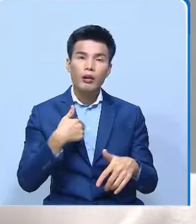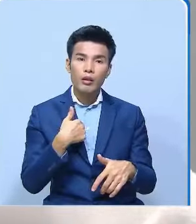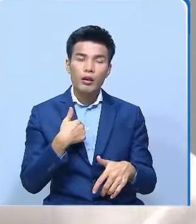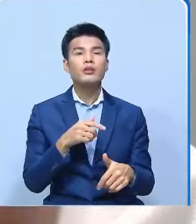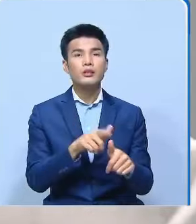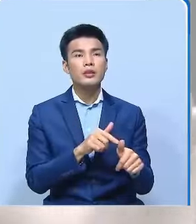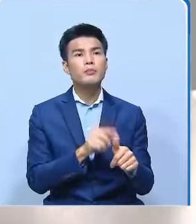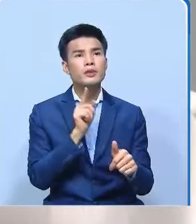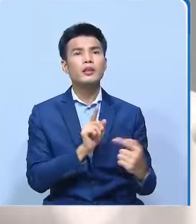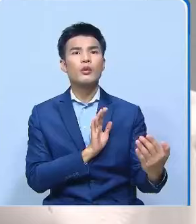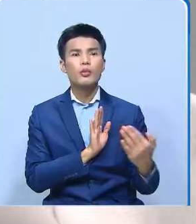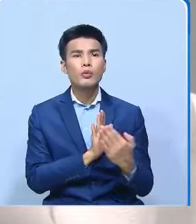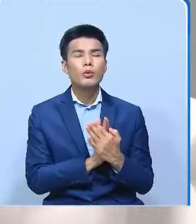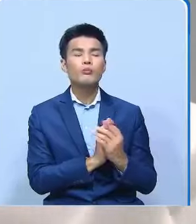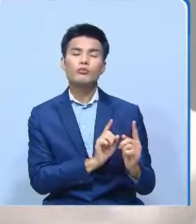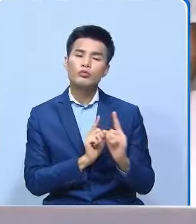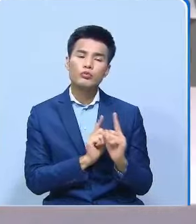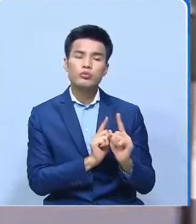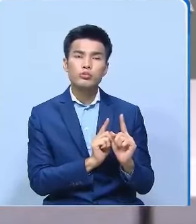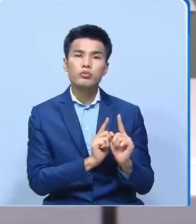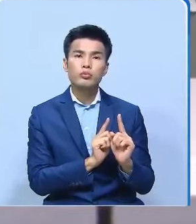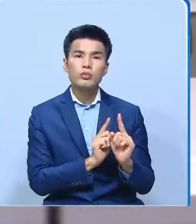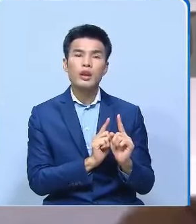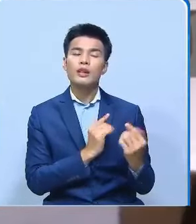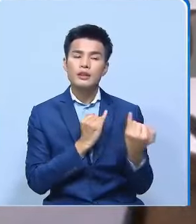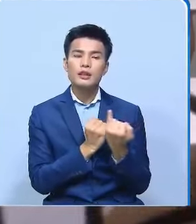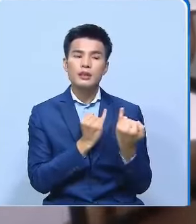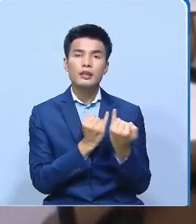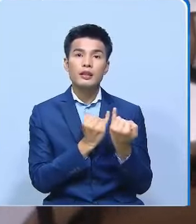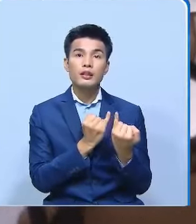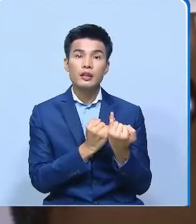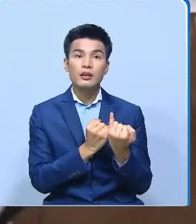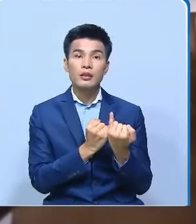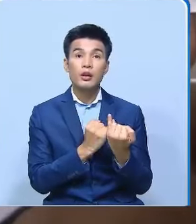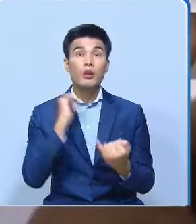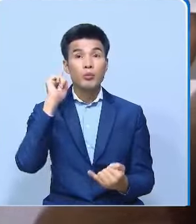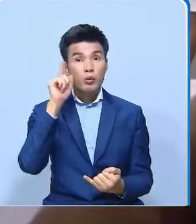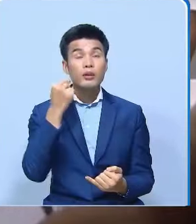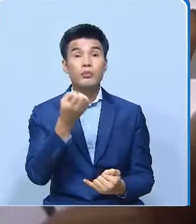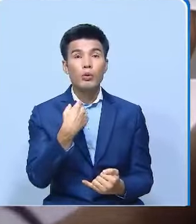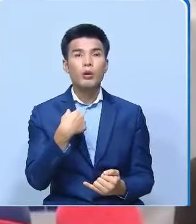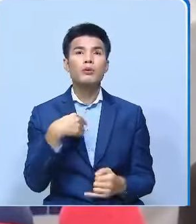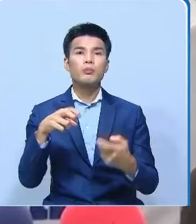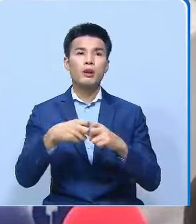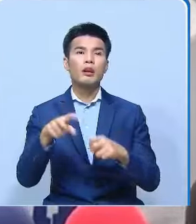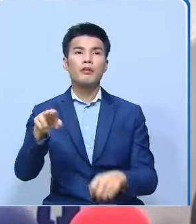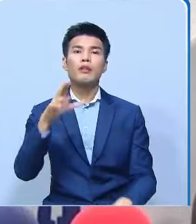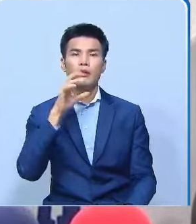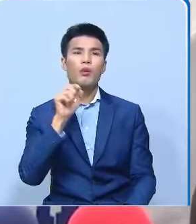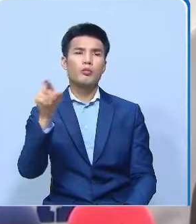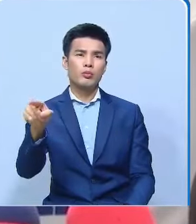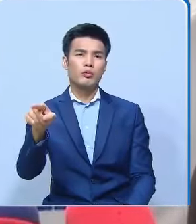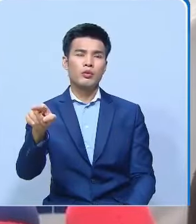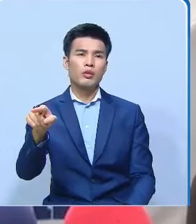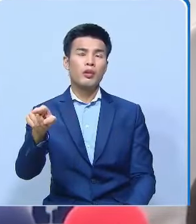ามาคบหาดูใจระหว่างนั้นก็สนิทสนมกันจริงโดยหญิงสาวเล่าให้ฟังว่าเธอมีปัญหากับแฟนเก่าแฟนเก่